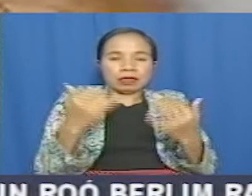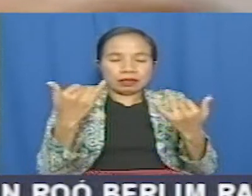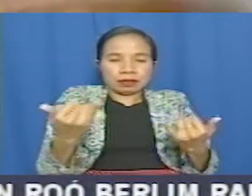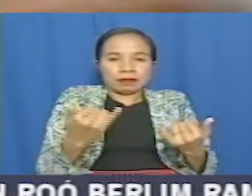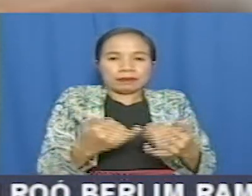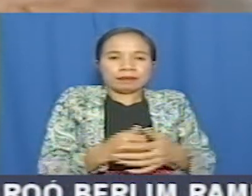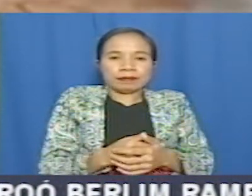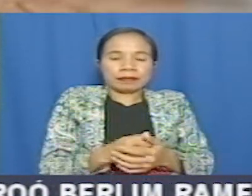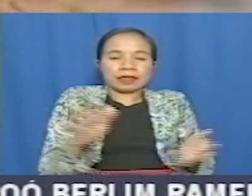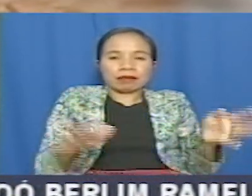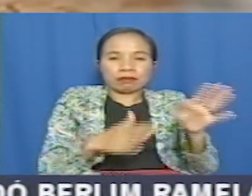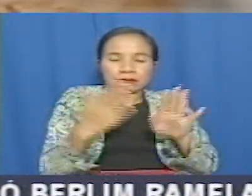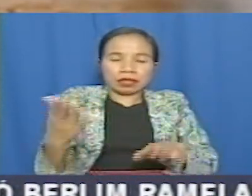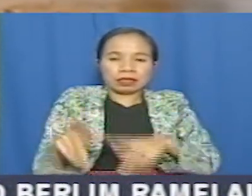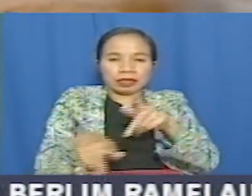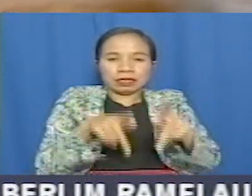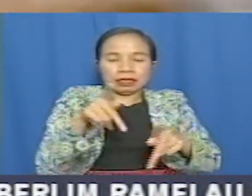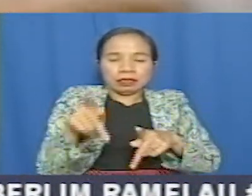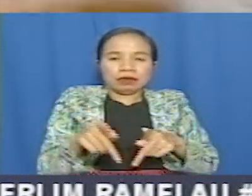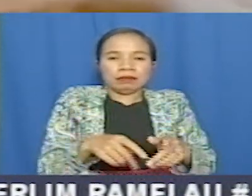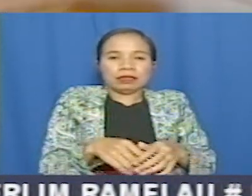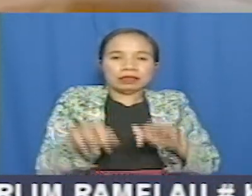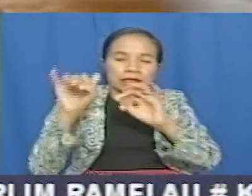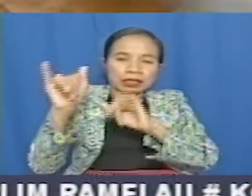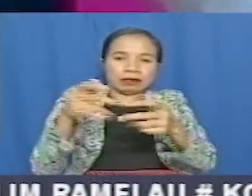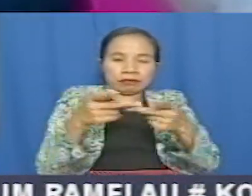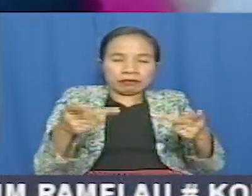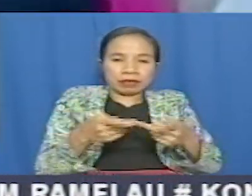dadauk, mate isin si dadaung ne, se iha